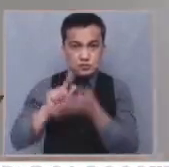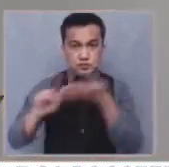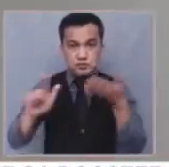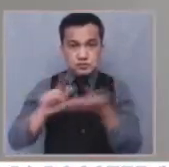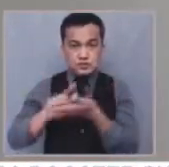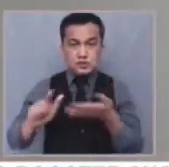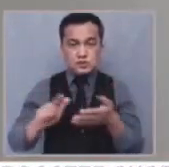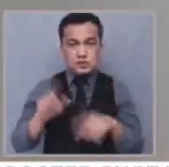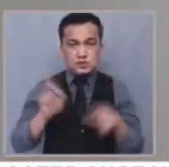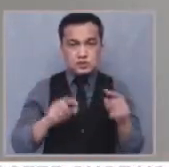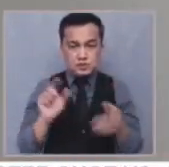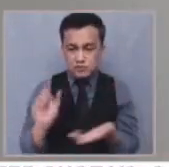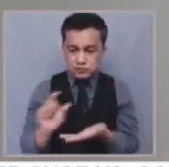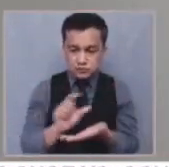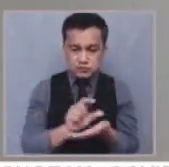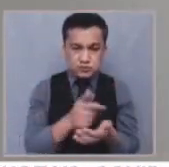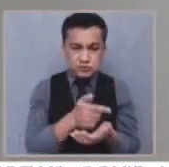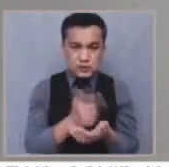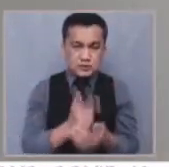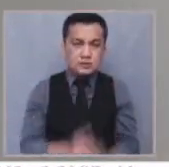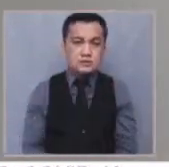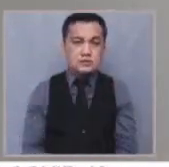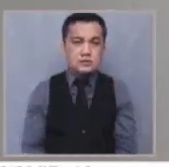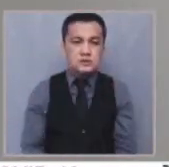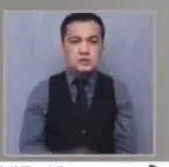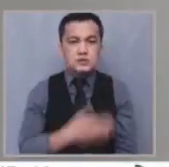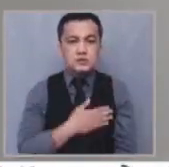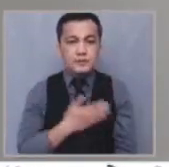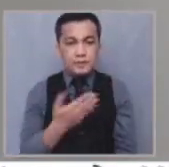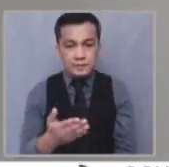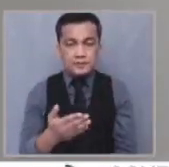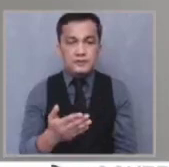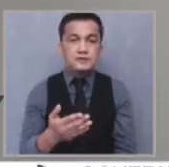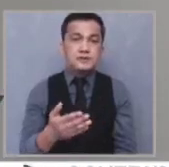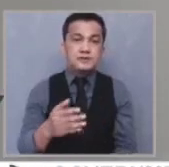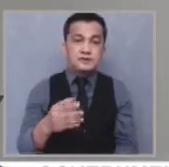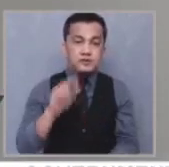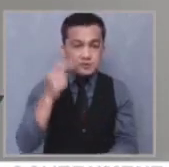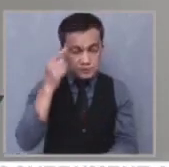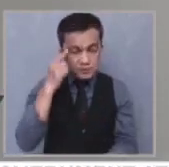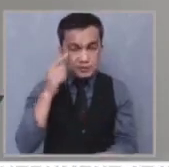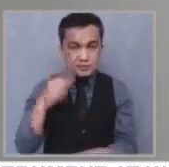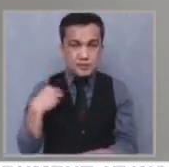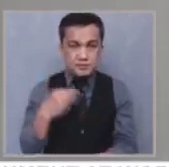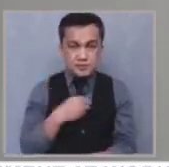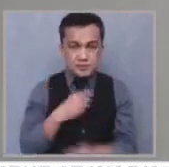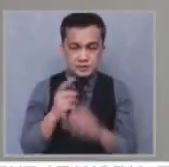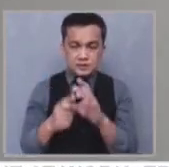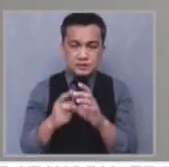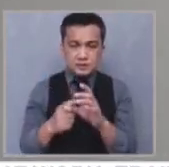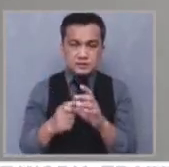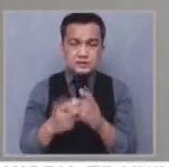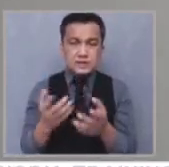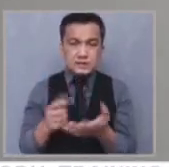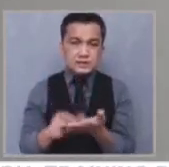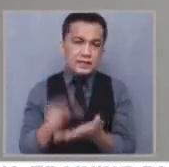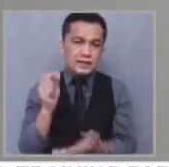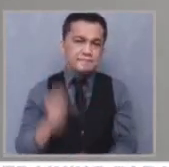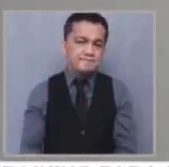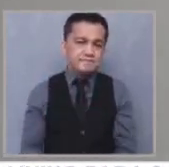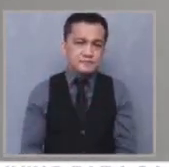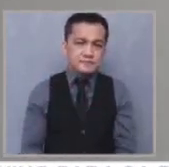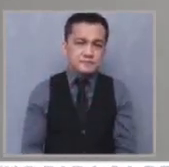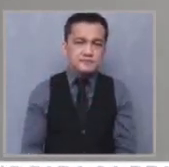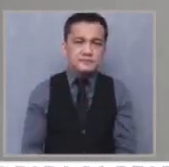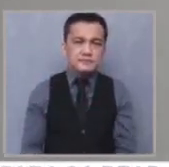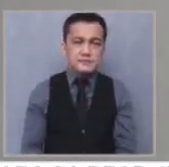bala. Kusang loob na nagbalik loob sa pamahalaan ng isang miyembro ng communist terrorist group na nag-ooperate sa lalawigan ng Tarlac. Isinuko din ni Kafer,